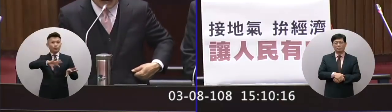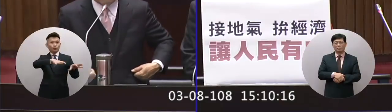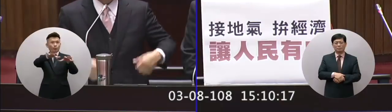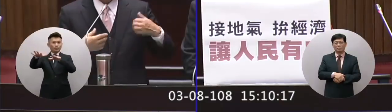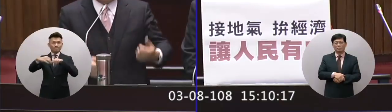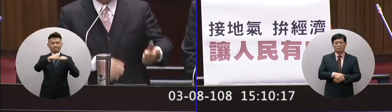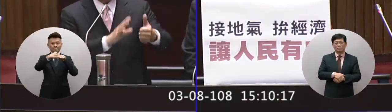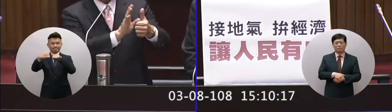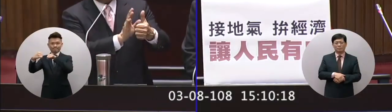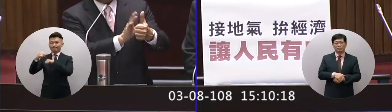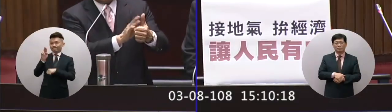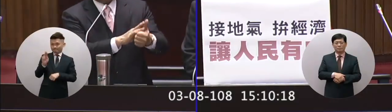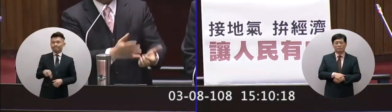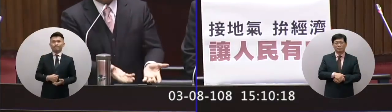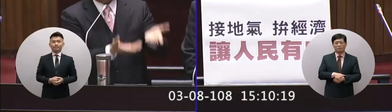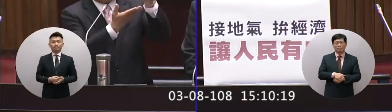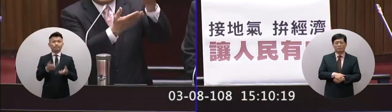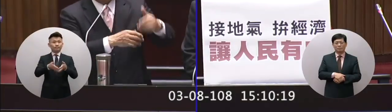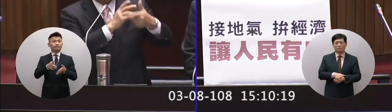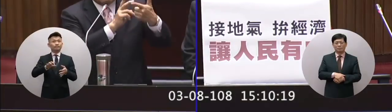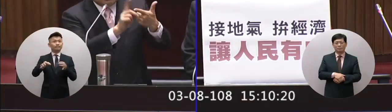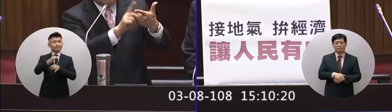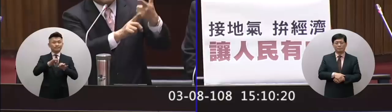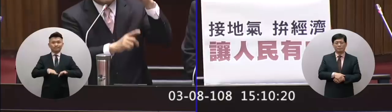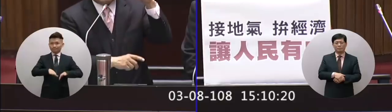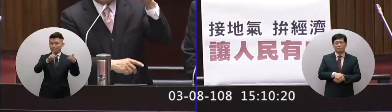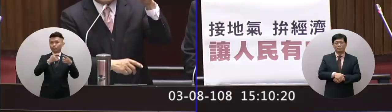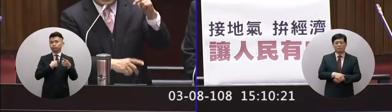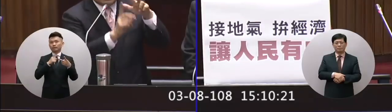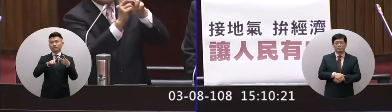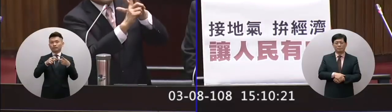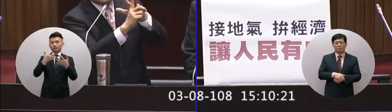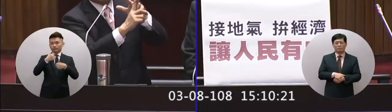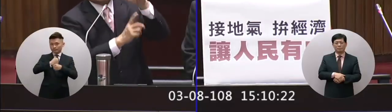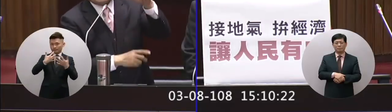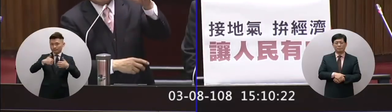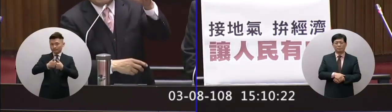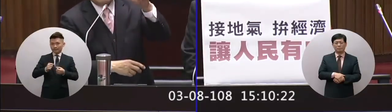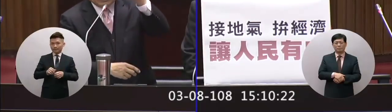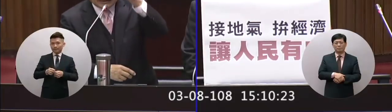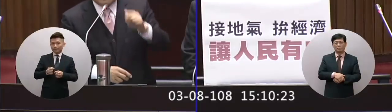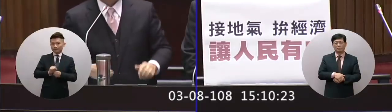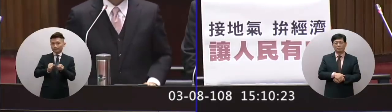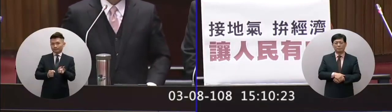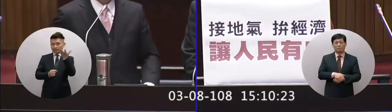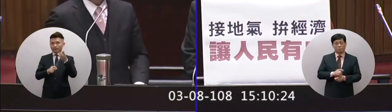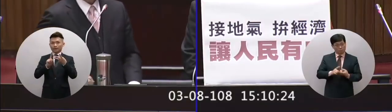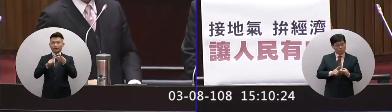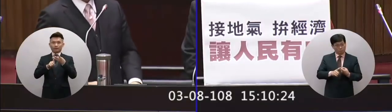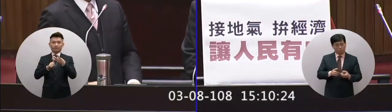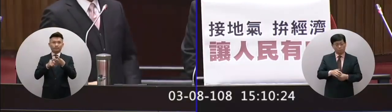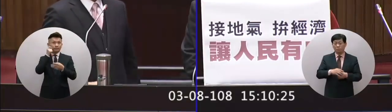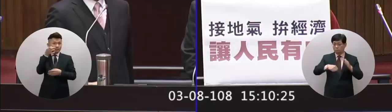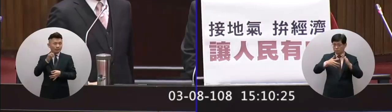际竞争力，所以上重要就是经济起来，就业机会增加，薪水提悬，即啥？